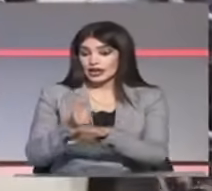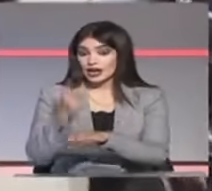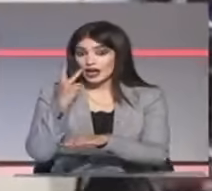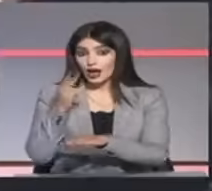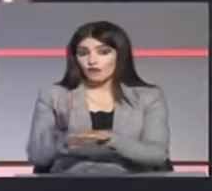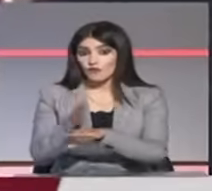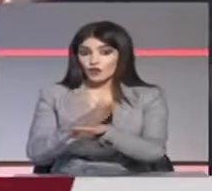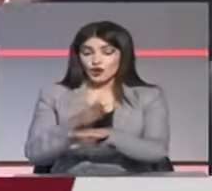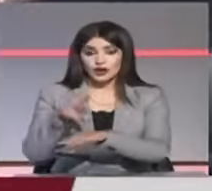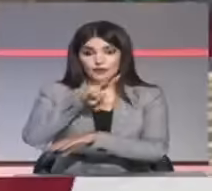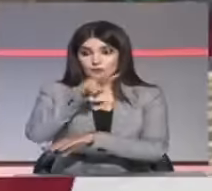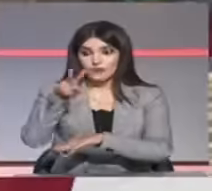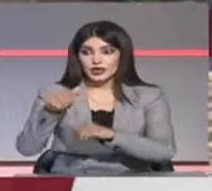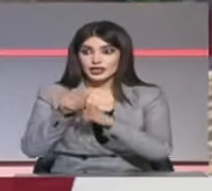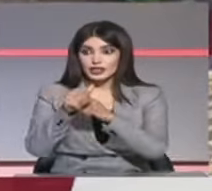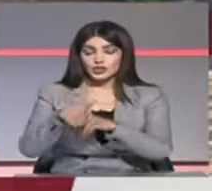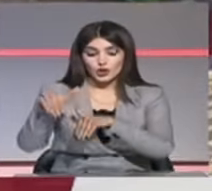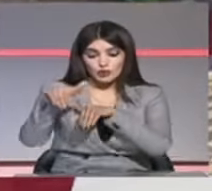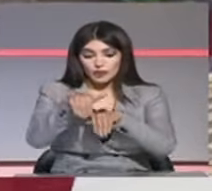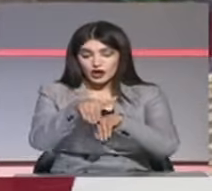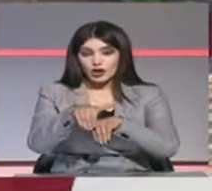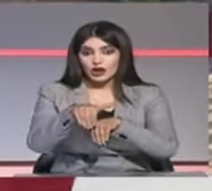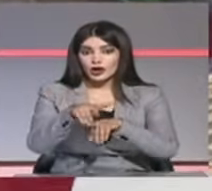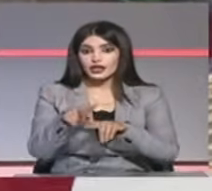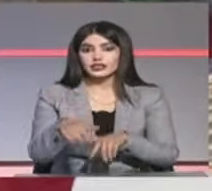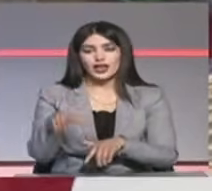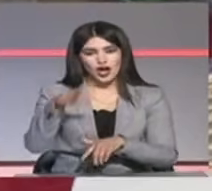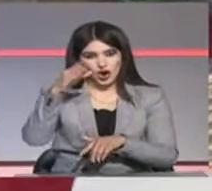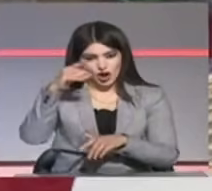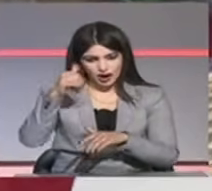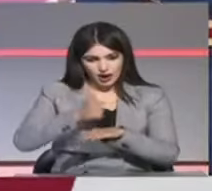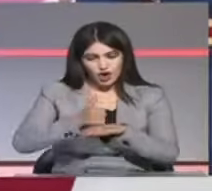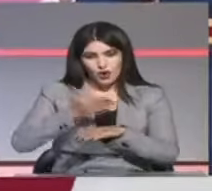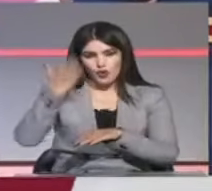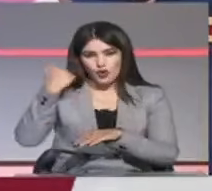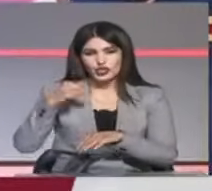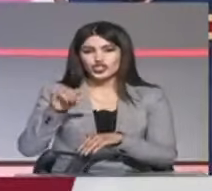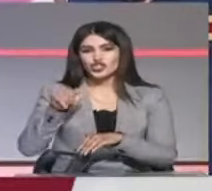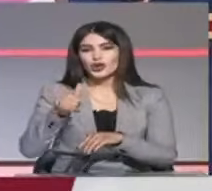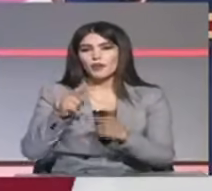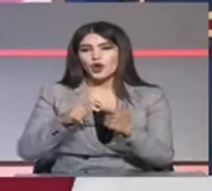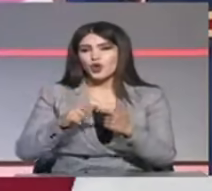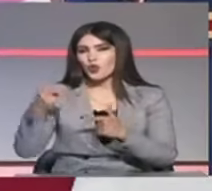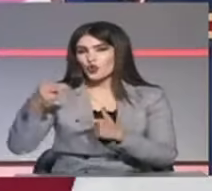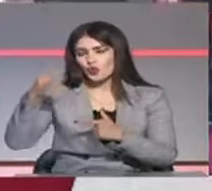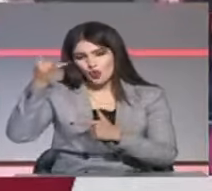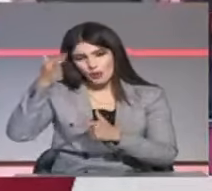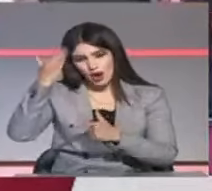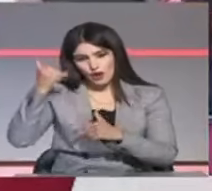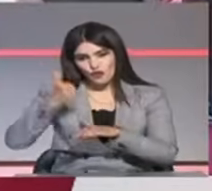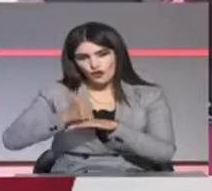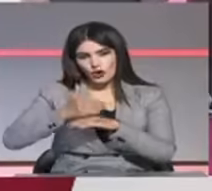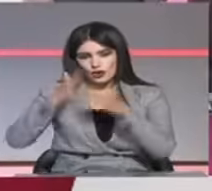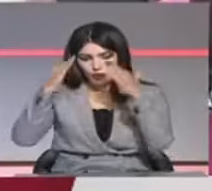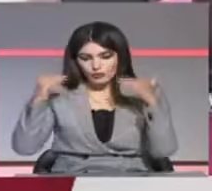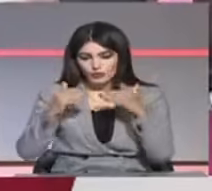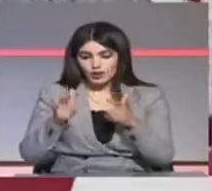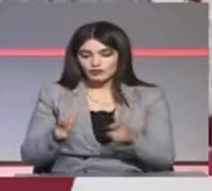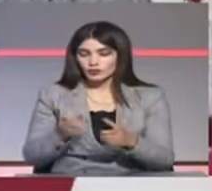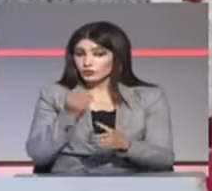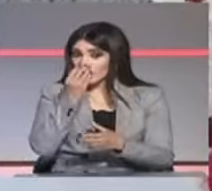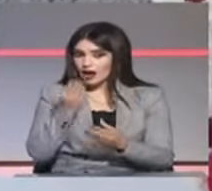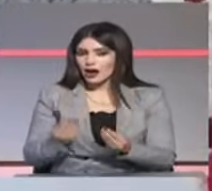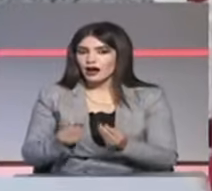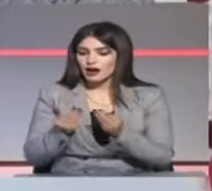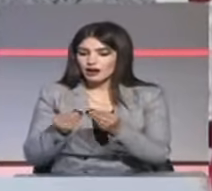ذلك صريحه الرئيسين الراحلين جمال عبد الناصر وانور السادات والجندي المجهول اين وضع اكليل من الزهور